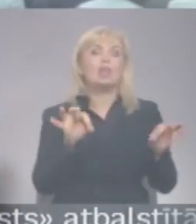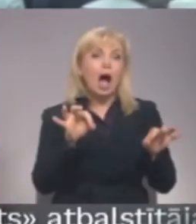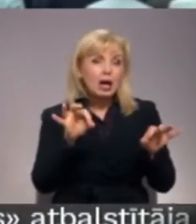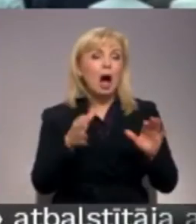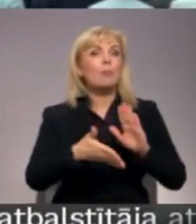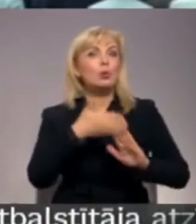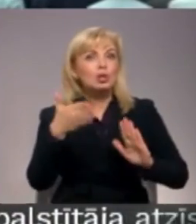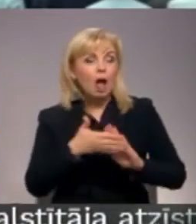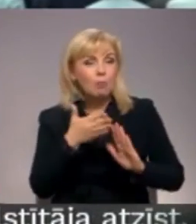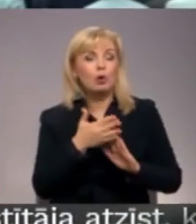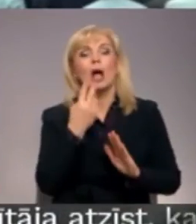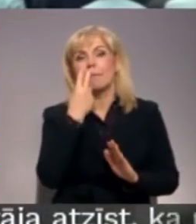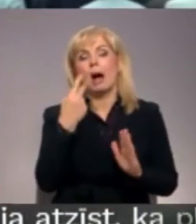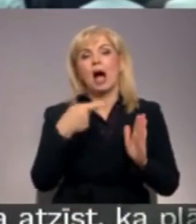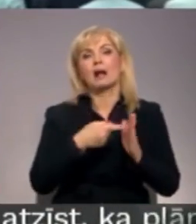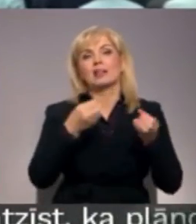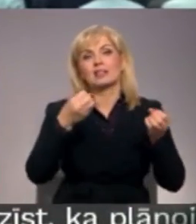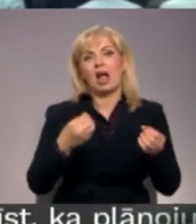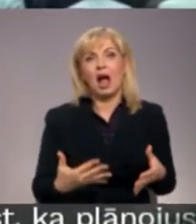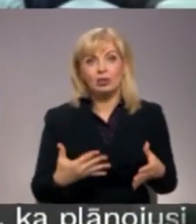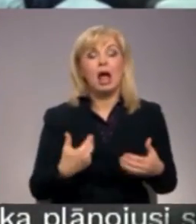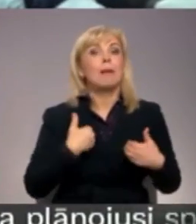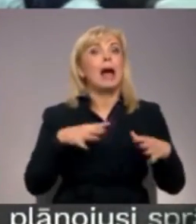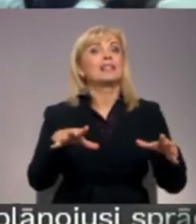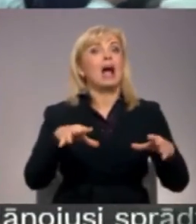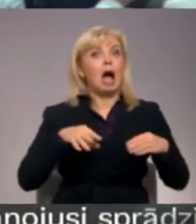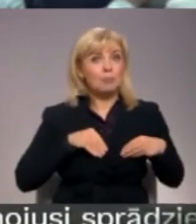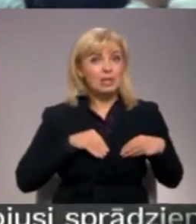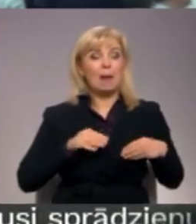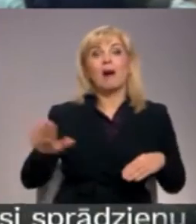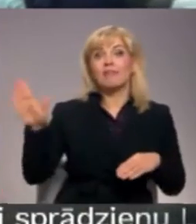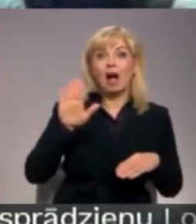Tas norāda uz vienu ļoti skaidru lietu. Tad, kad mēs apņemamies mūsu